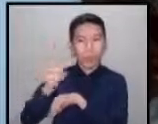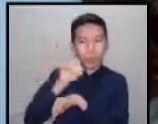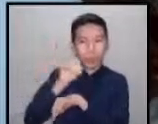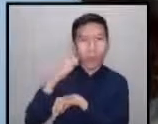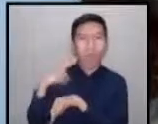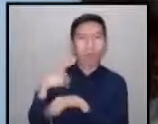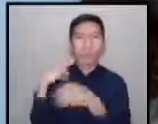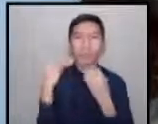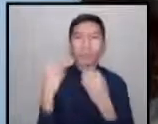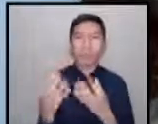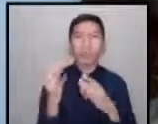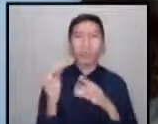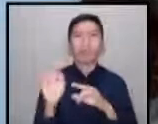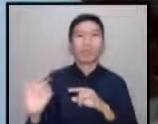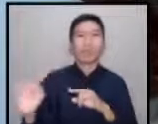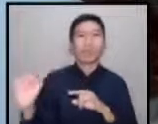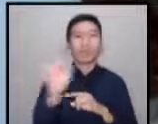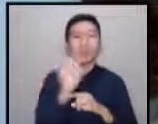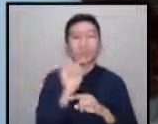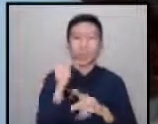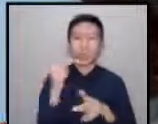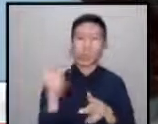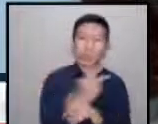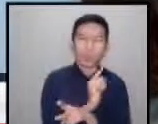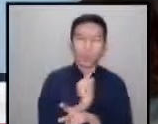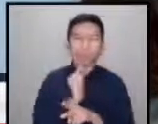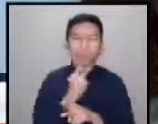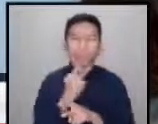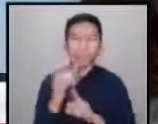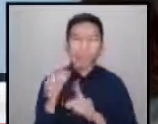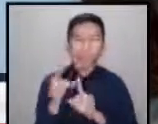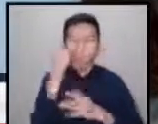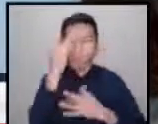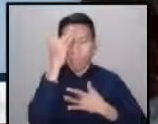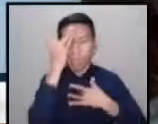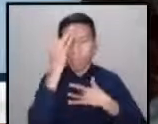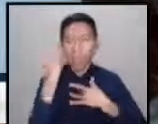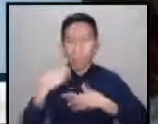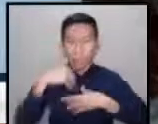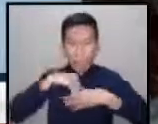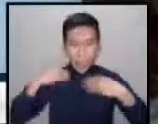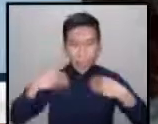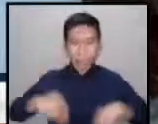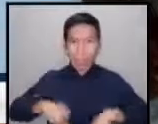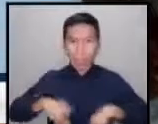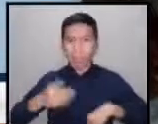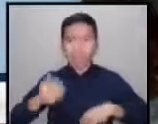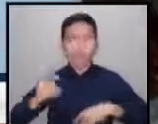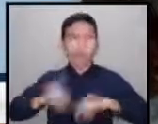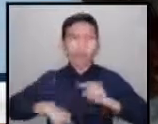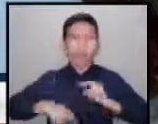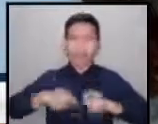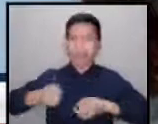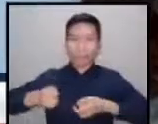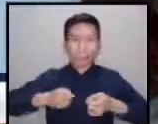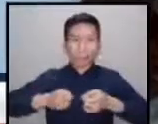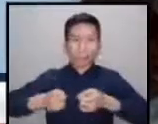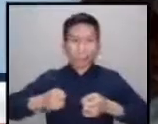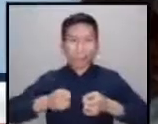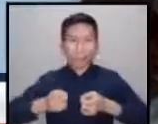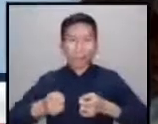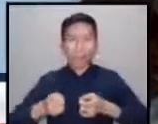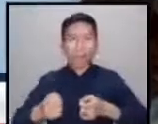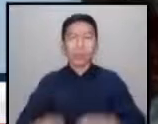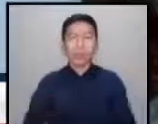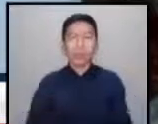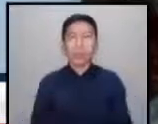kasi na-overwhelm yung katawan natin. So hindi natin makontrol. Now, itong mga immunomodulator drugs